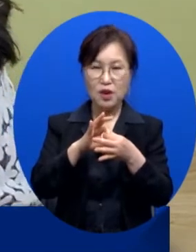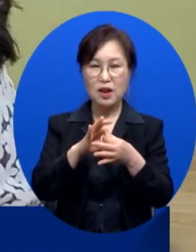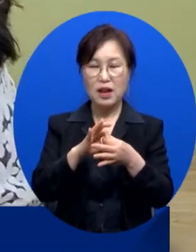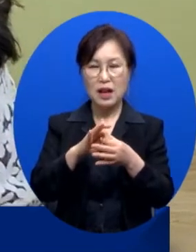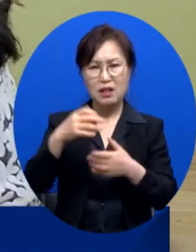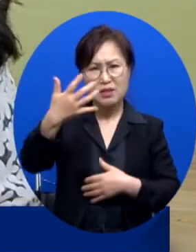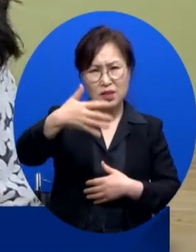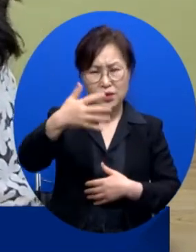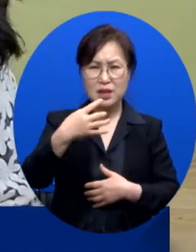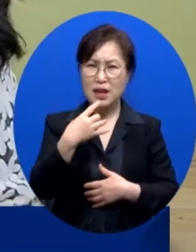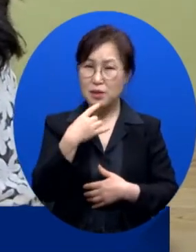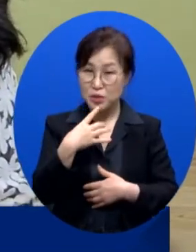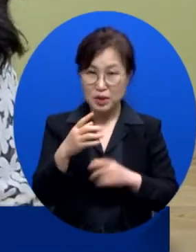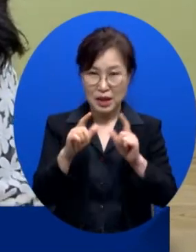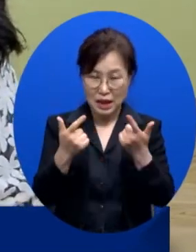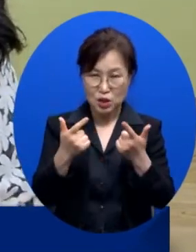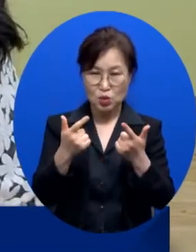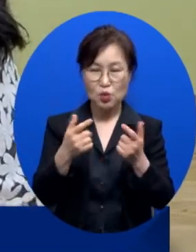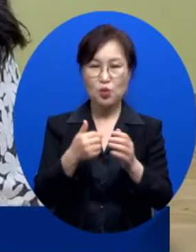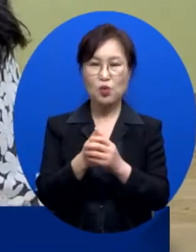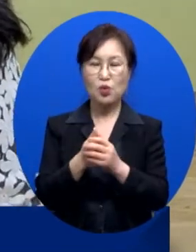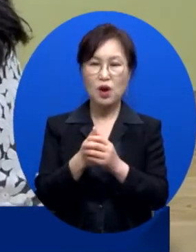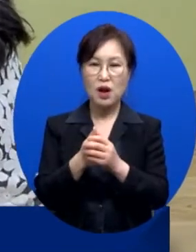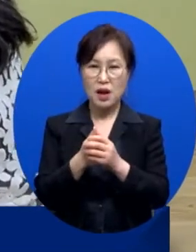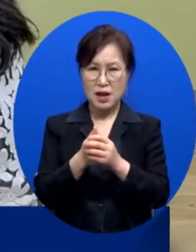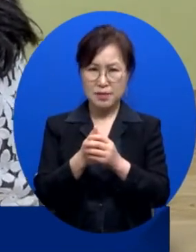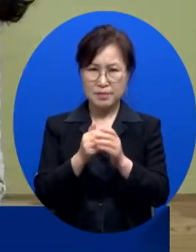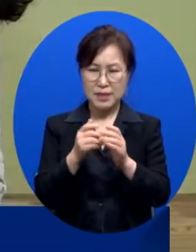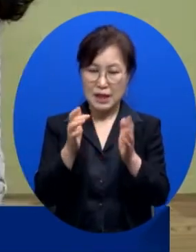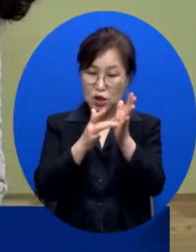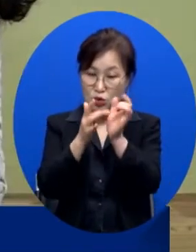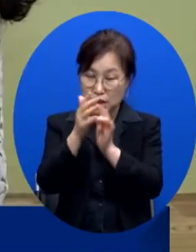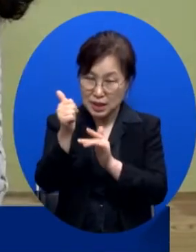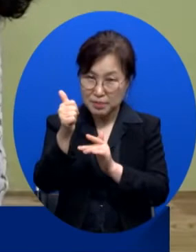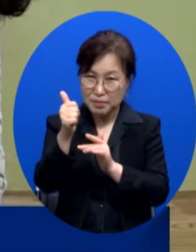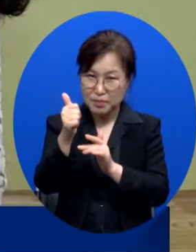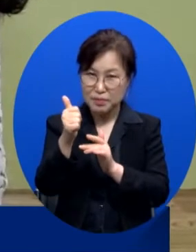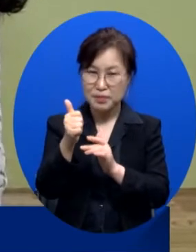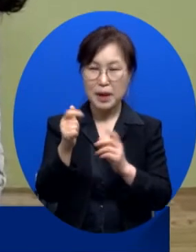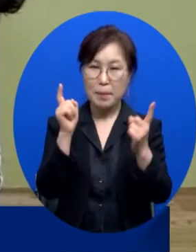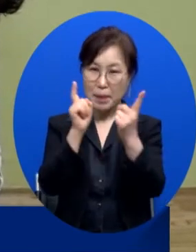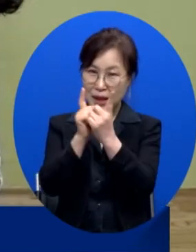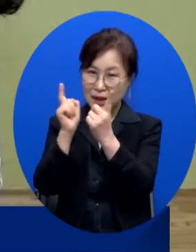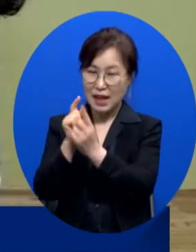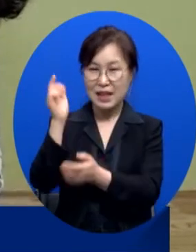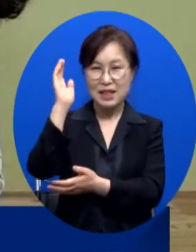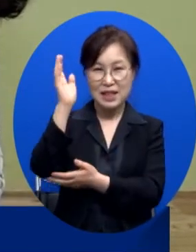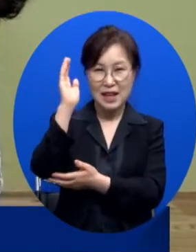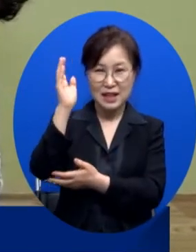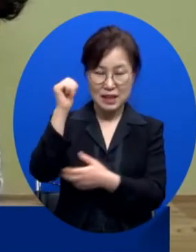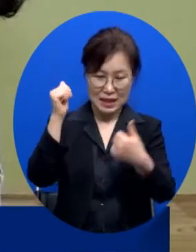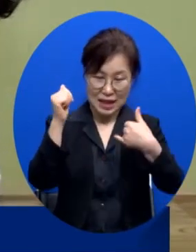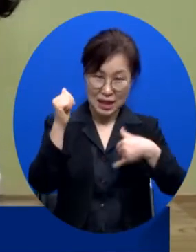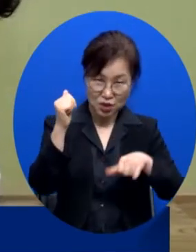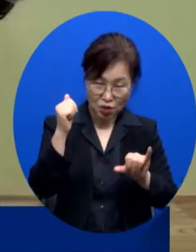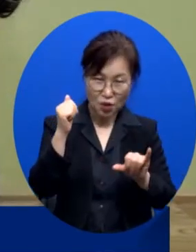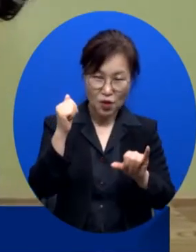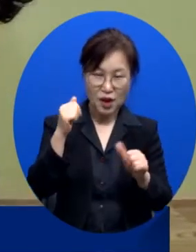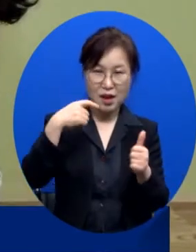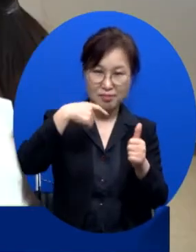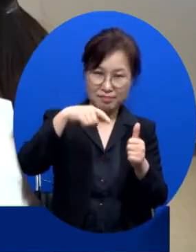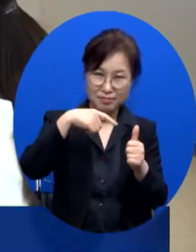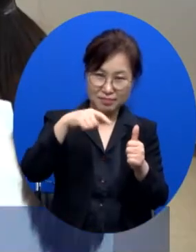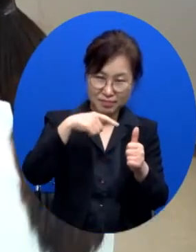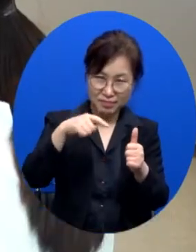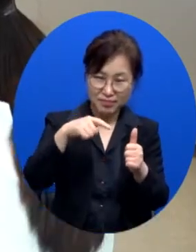영상을 통해서 성경 내용이 이렇다라는 것을 끝나는 것이 아니라 예수님께서 어떻게 만나주셨다라는 이야기들을 자녀들에게 해줄 수 있는